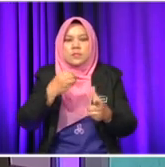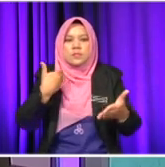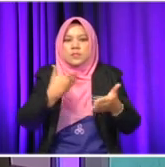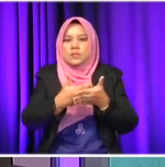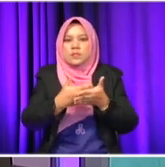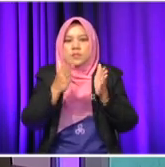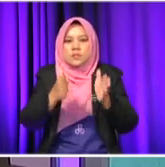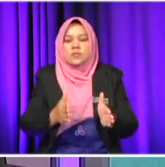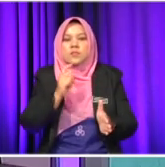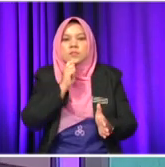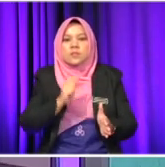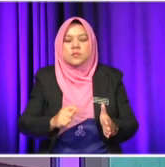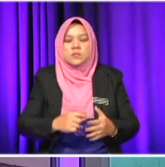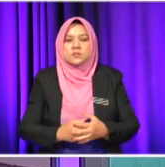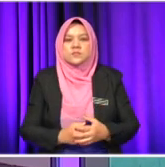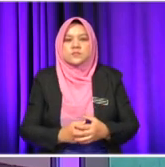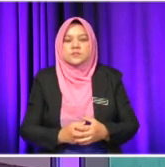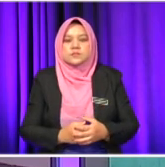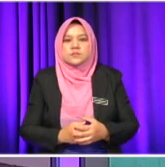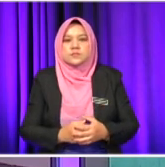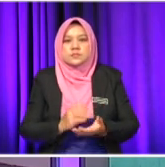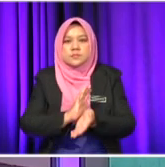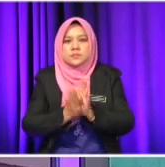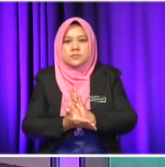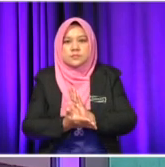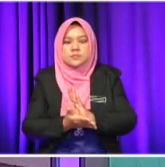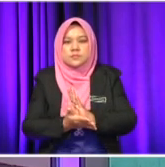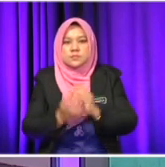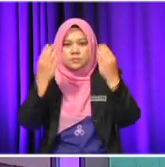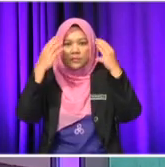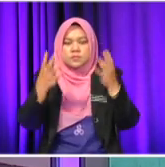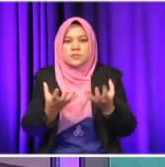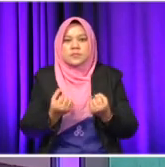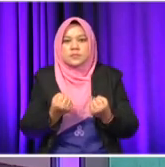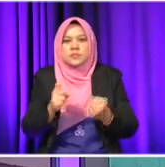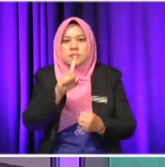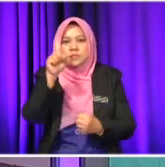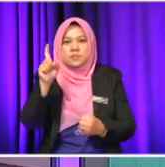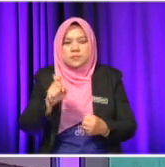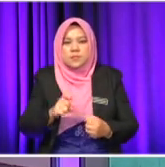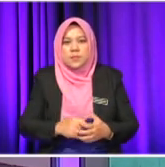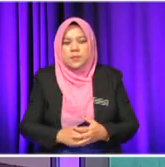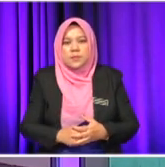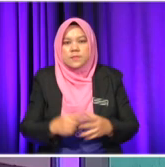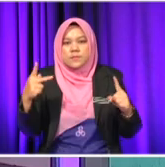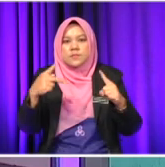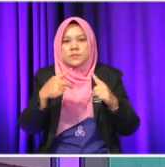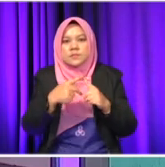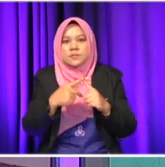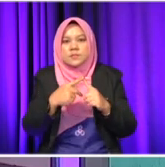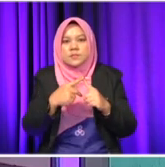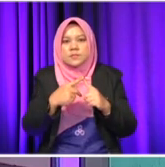tua Oke so Oke jadi sekali imbas lah kepada